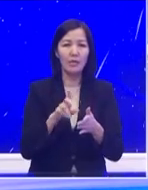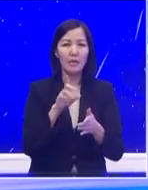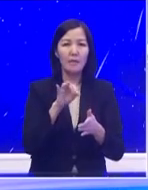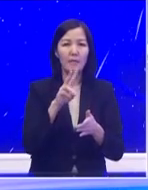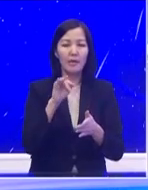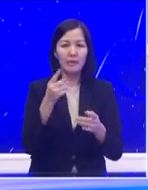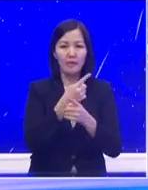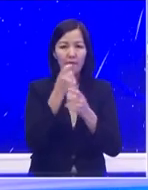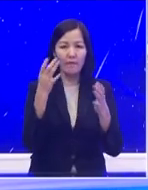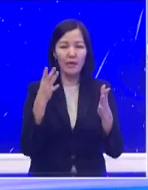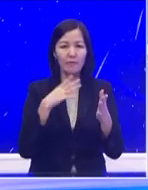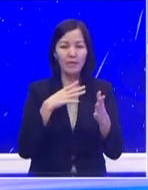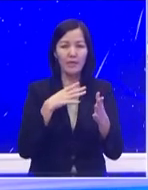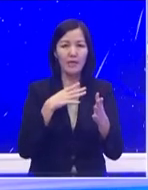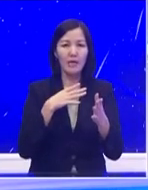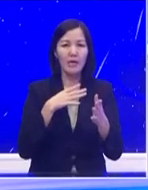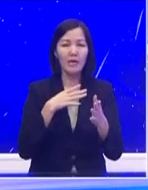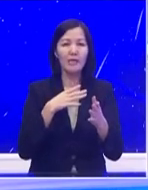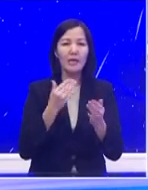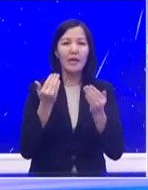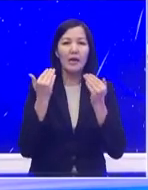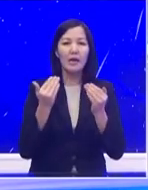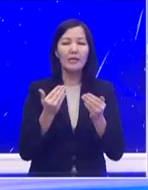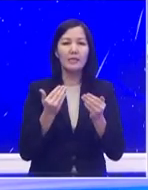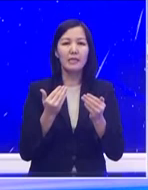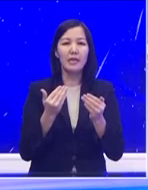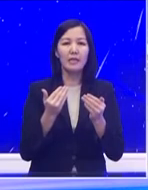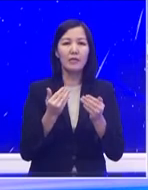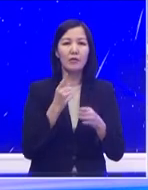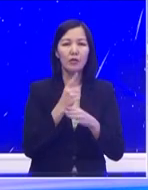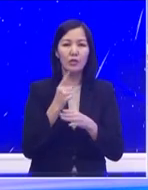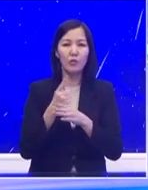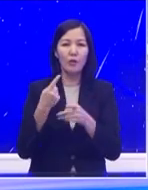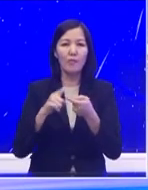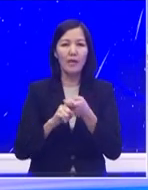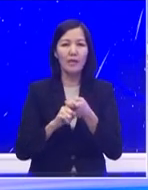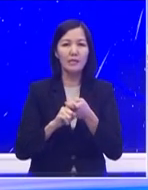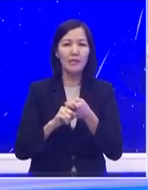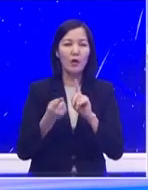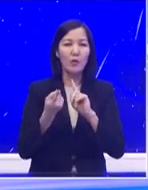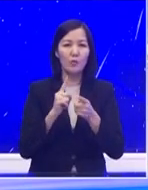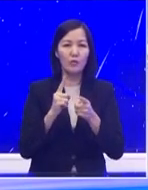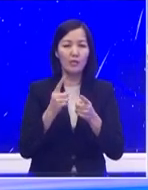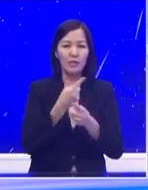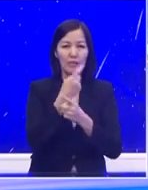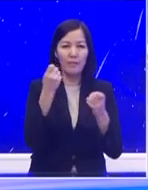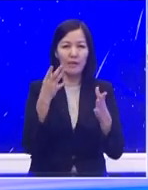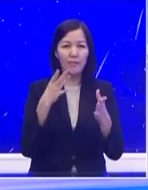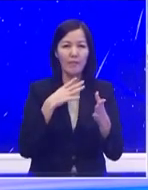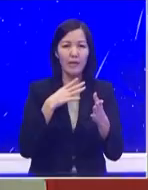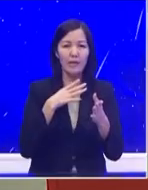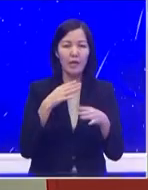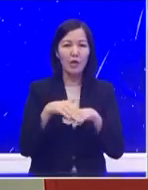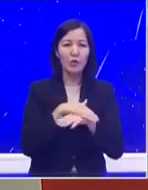Ерлан Бекмырзаев мәлімдеді. Орталық коммуникациялар қызметінің алаңында бұл шектеуге байланысты бірқатар өзгерістерді мәлімдеді.